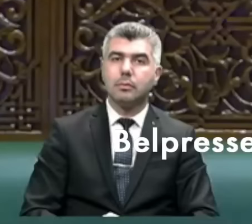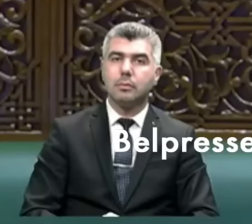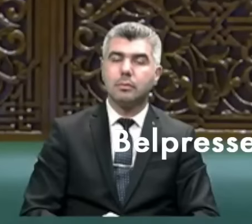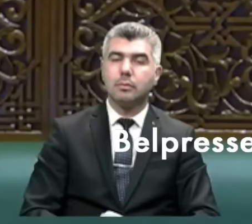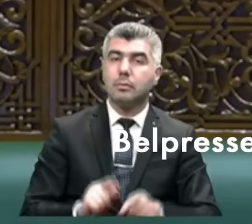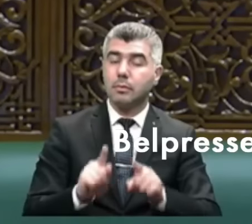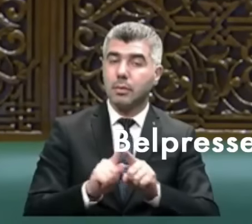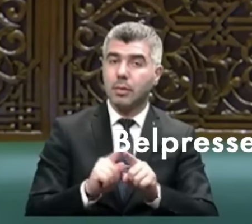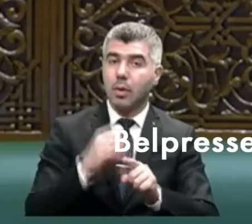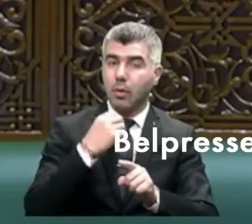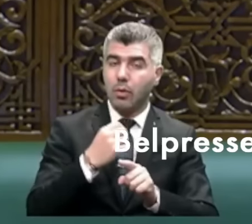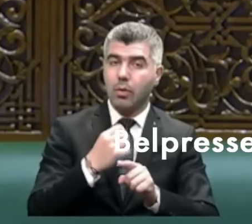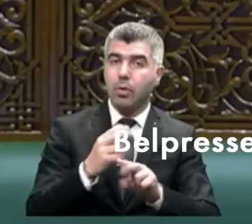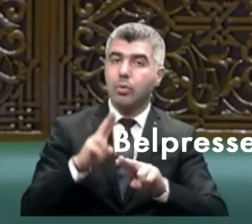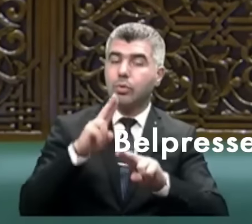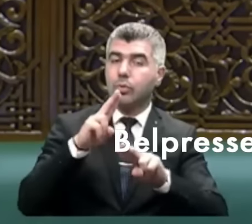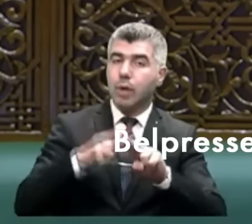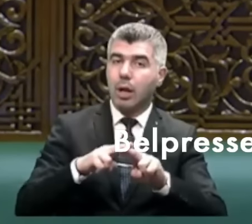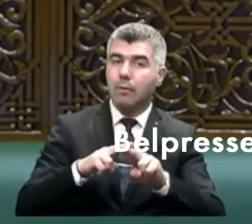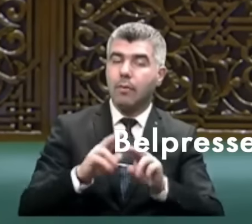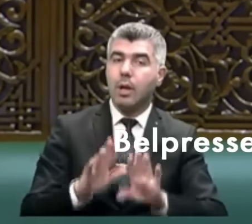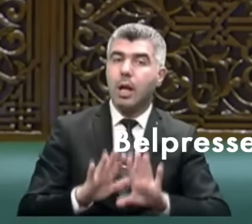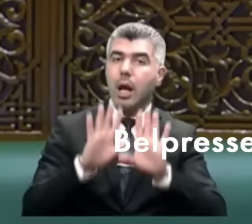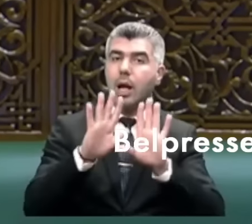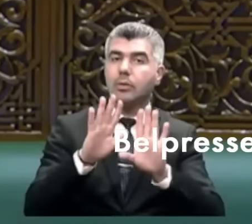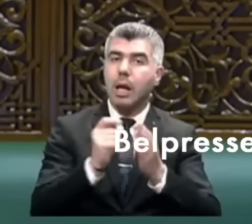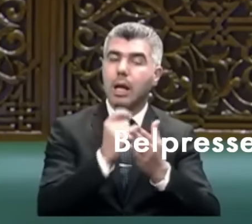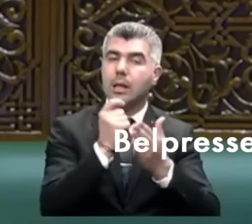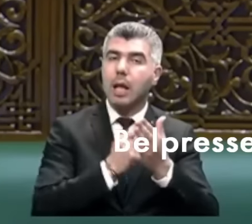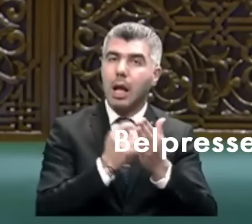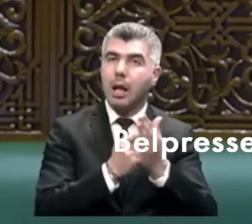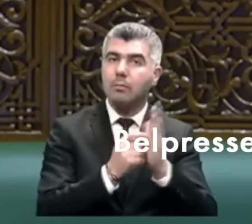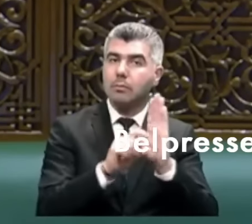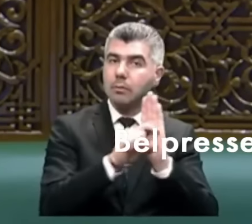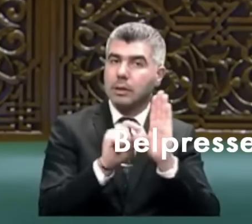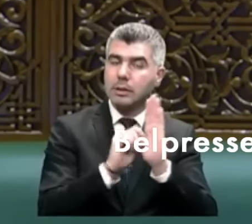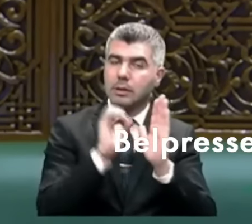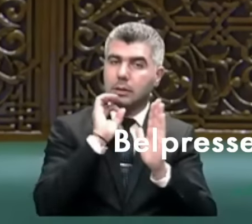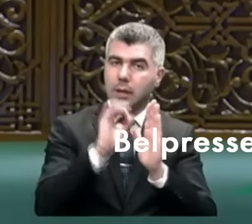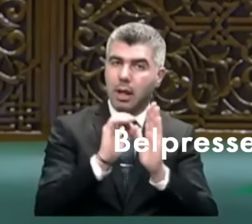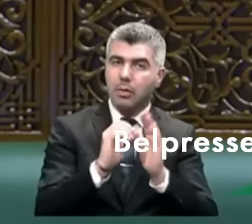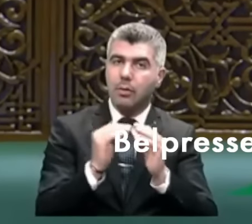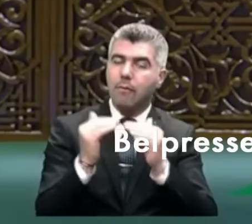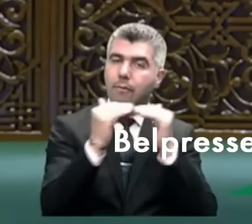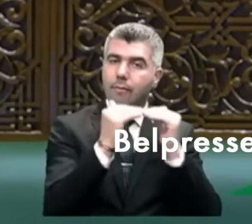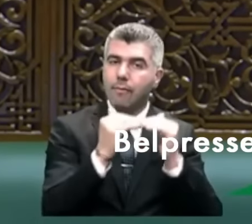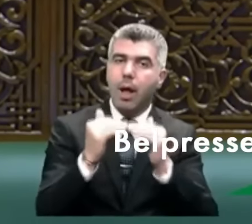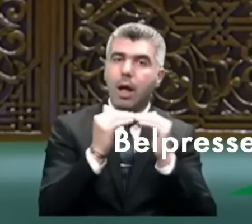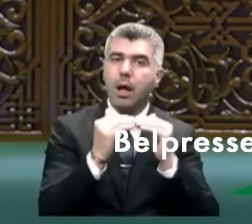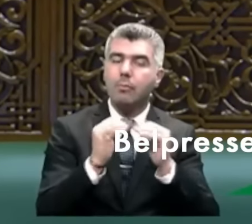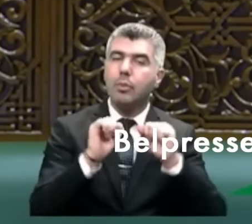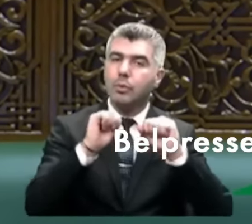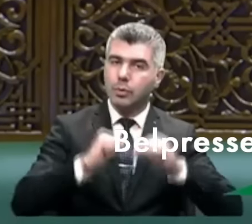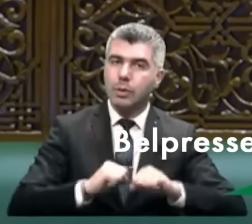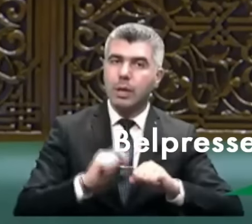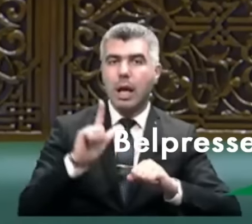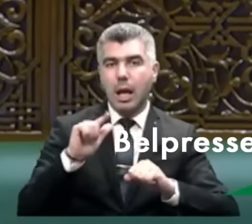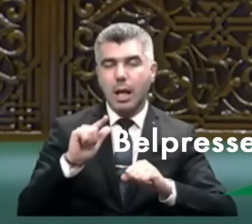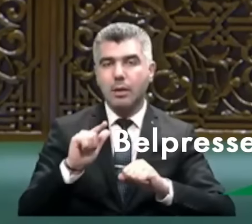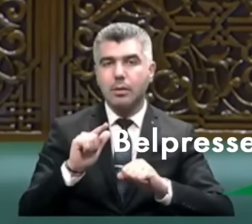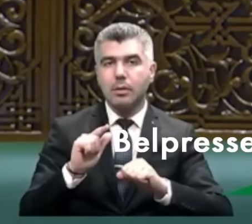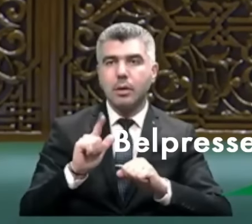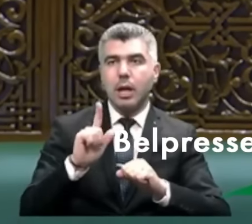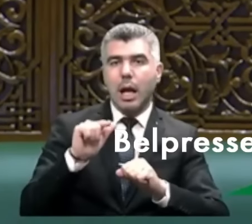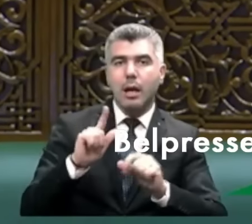الناحيه ديال ان الامين كيقول لنا ع طلبه تناول الكلمه اللي كاينه وتم التوافق على على الاستجابه للبعض منها والبعض